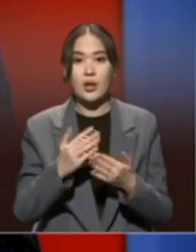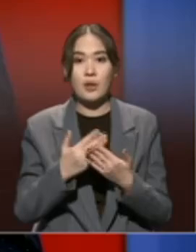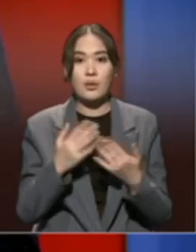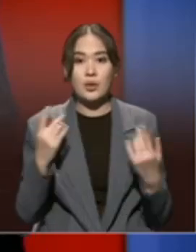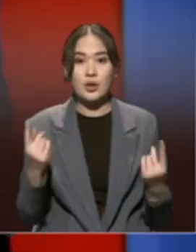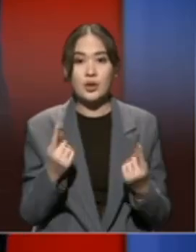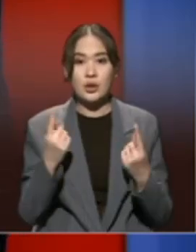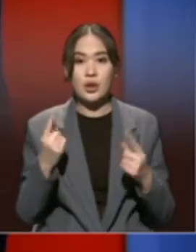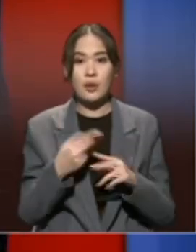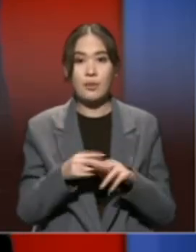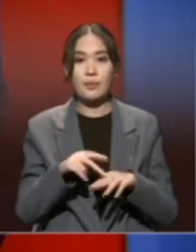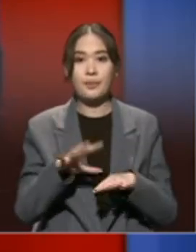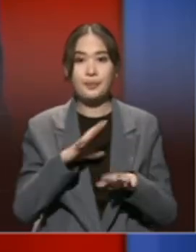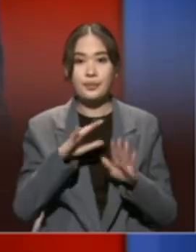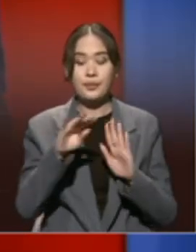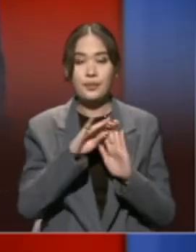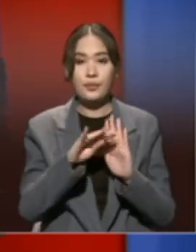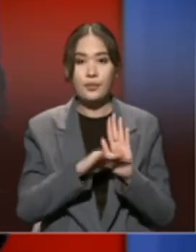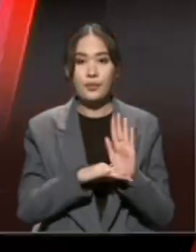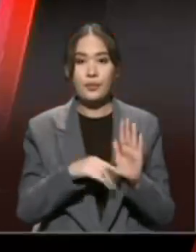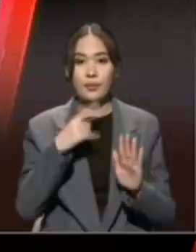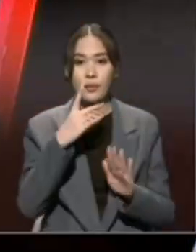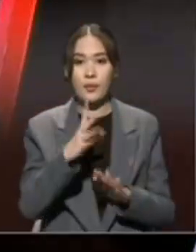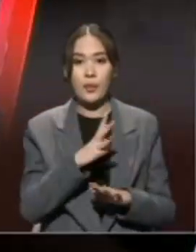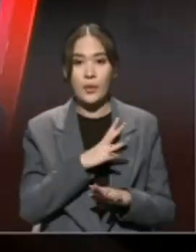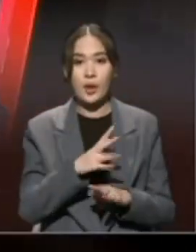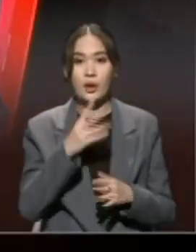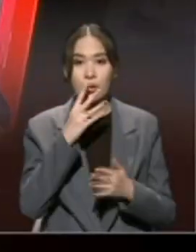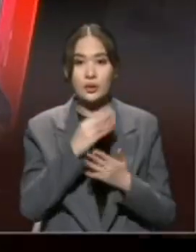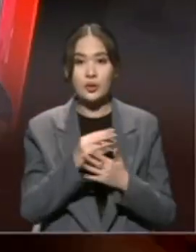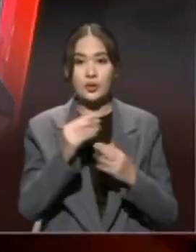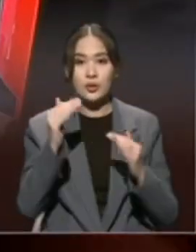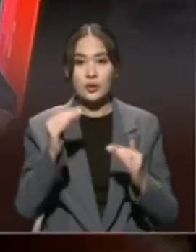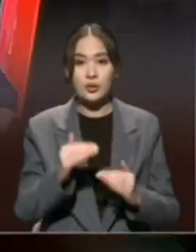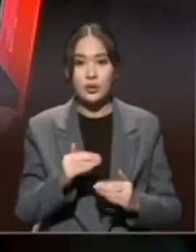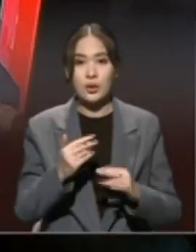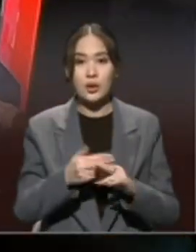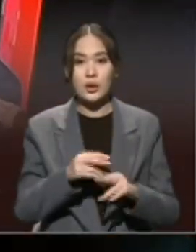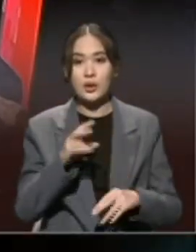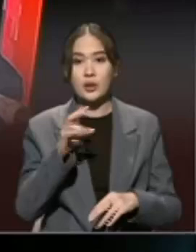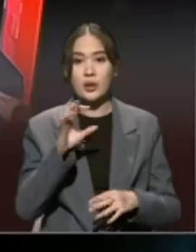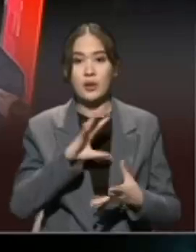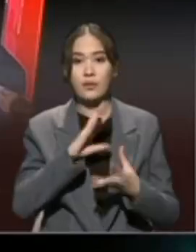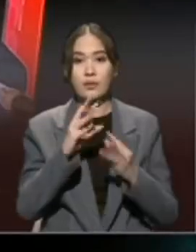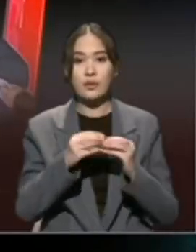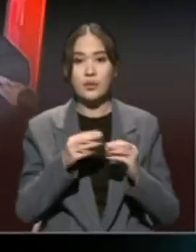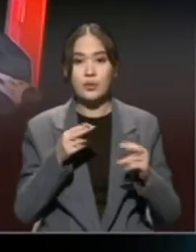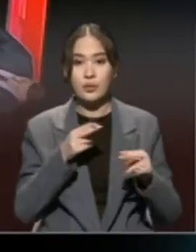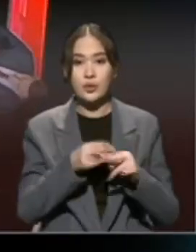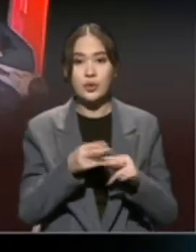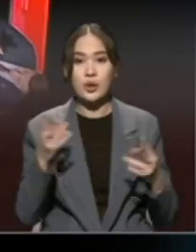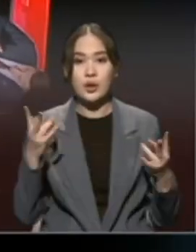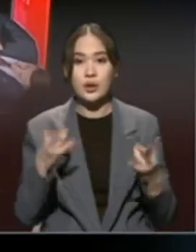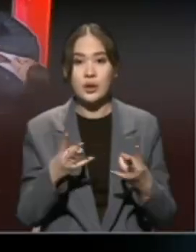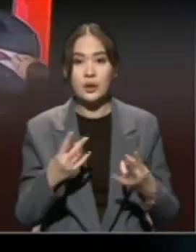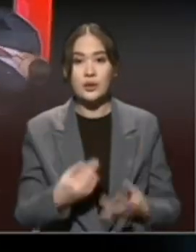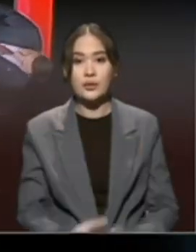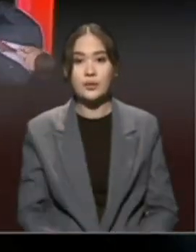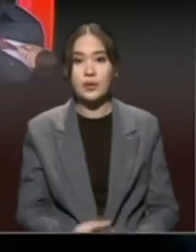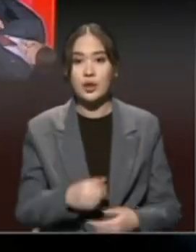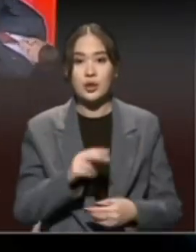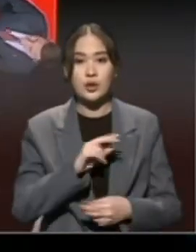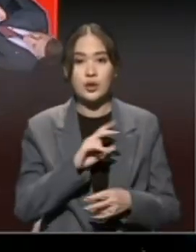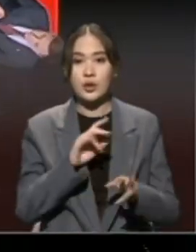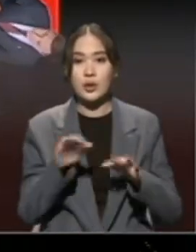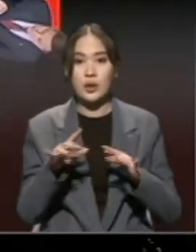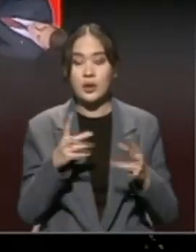жеңілдетілген бағдарламалар тоқтап еді, баға өзін өзі түсті. Яғни нарық анықтайды. Біз осы нарыққа бөгет жасауымыз керек. Жасамауымыз керек. Жасамауымыз керек.